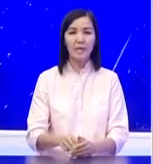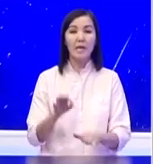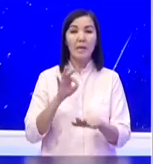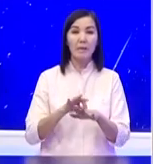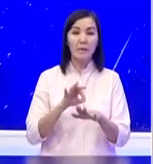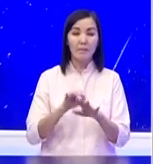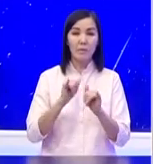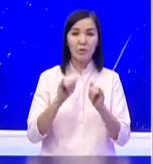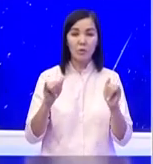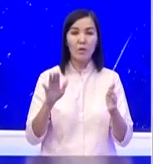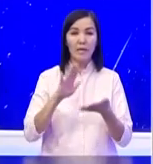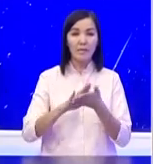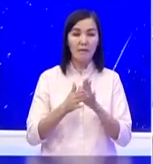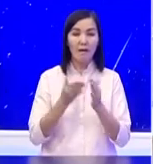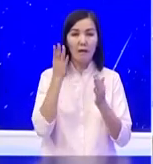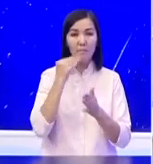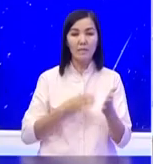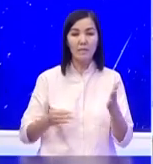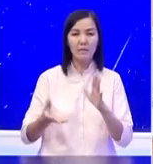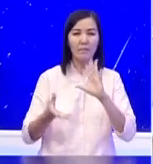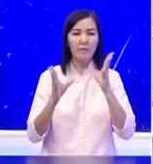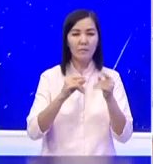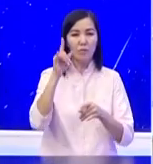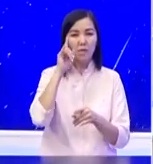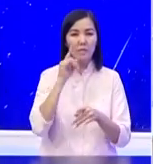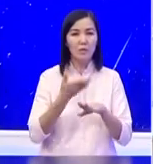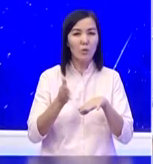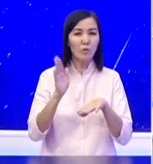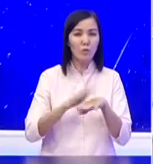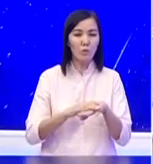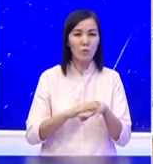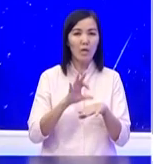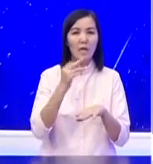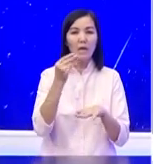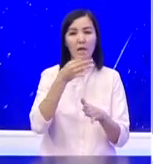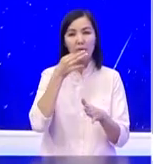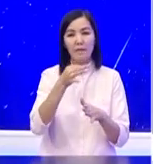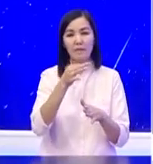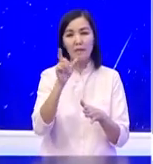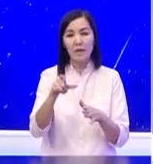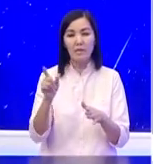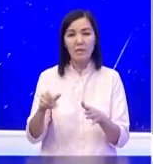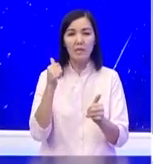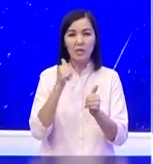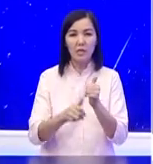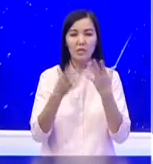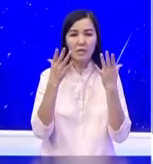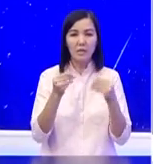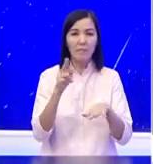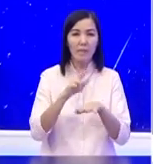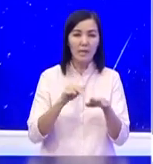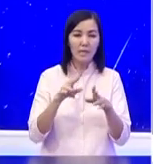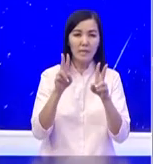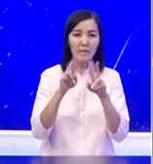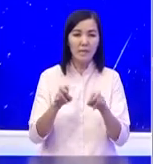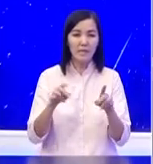Эпидемиологическая ситуация в Алматинской области, как и во всем Казахстане, непростая. Требуется социальная ответственность каждого жителя. Ежедневно ответственными лицами ведутся рейды